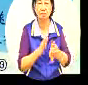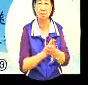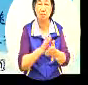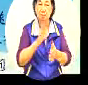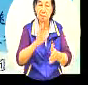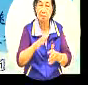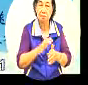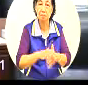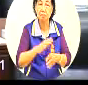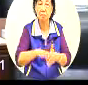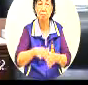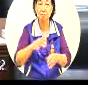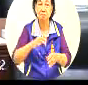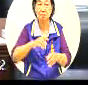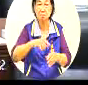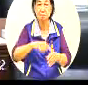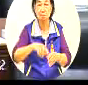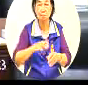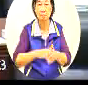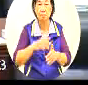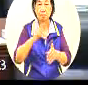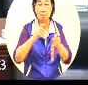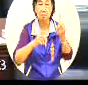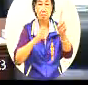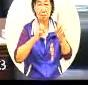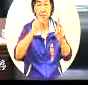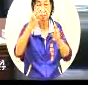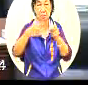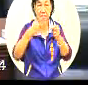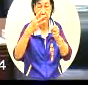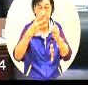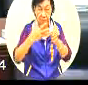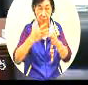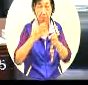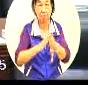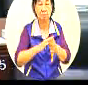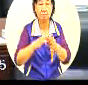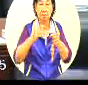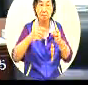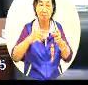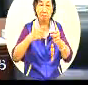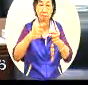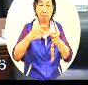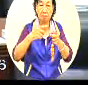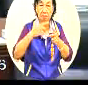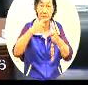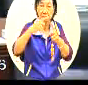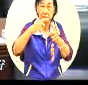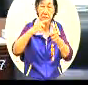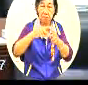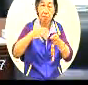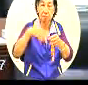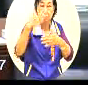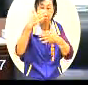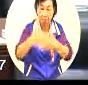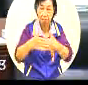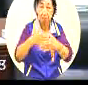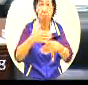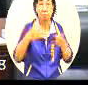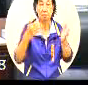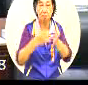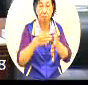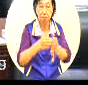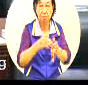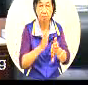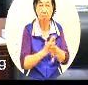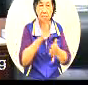年限也快到了，123年的时候年限会到。那么未来在旗津的这个过